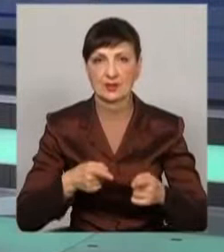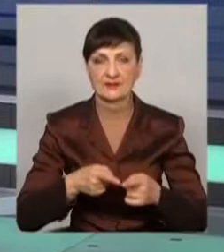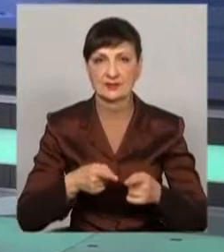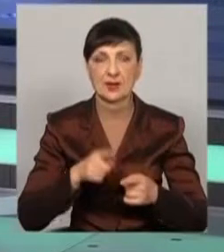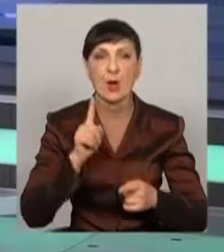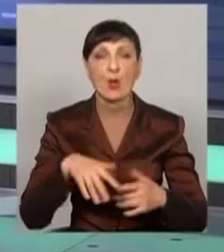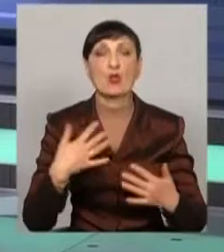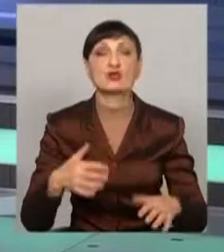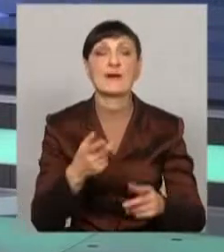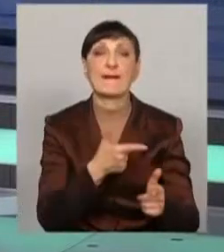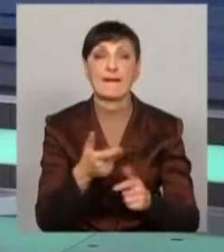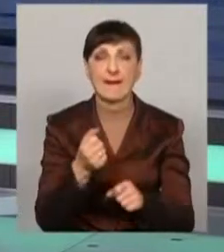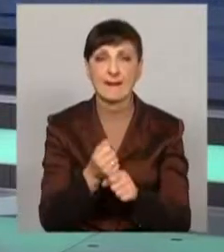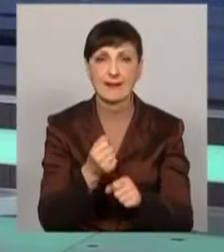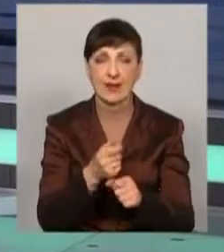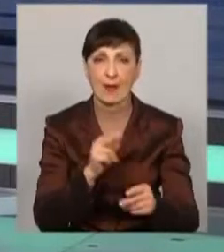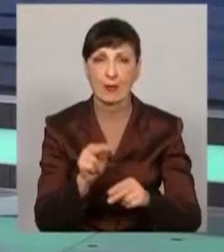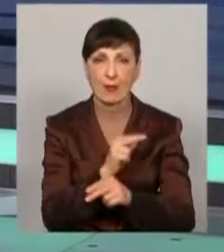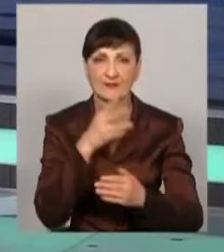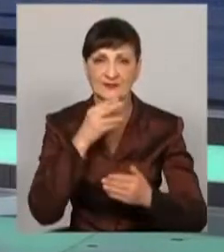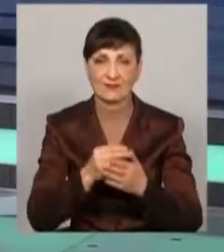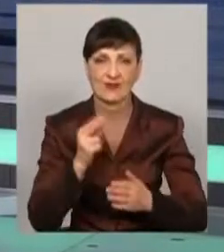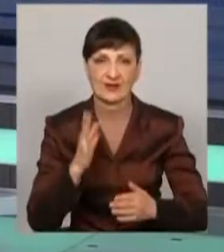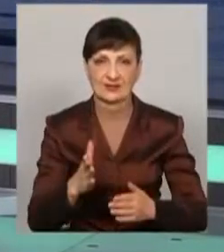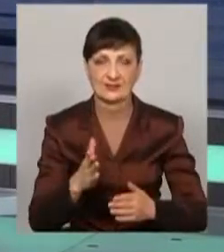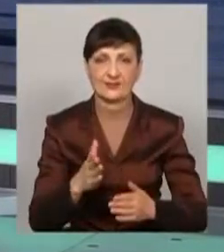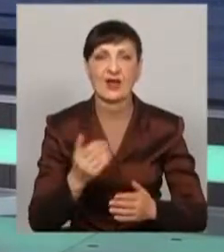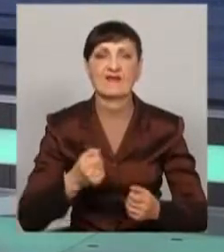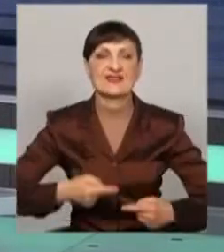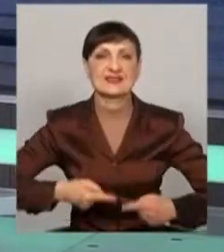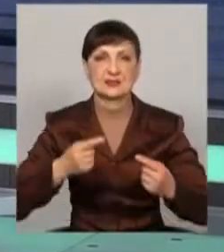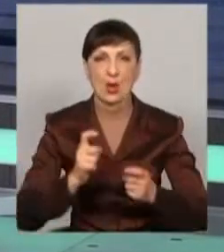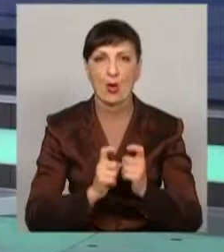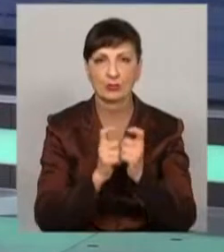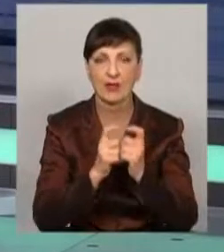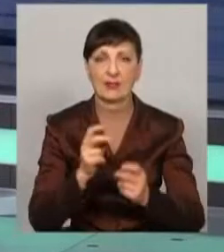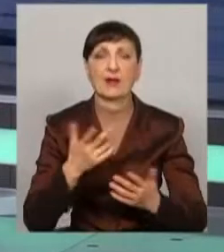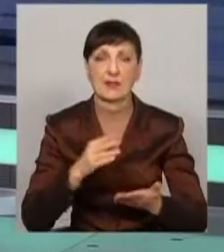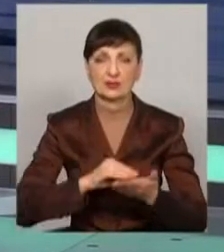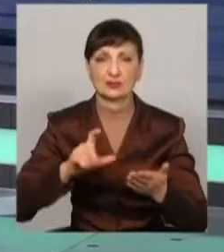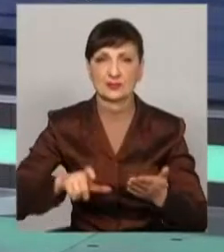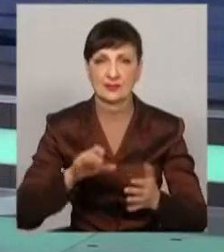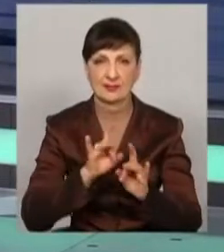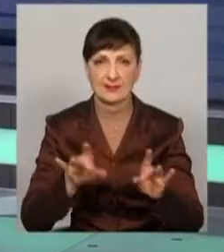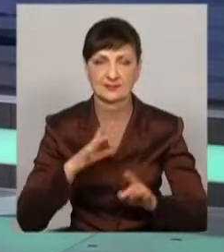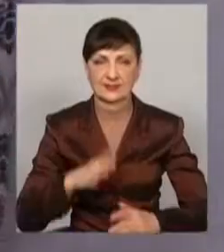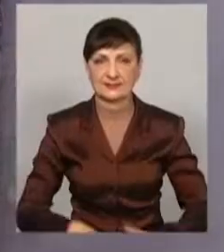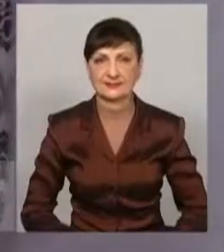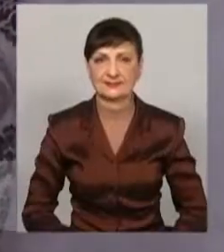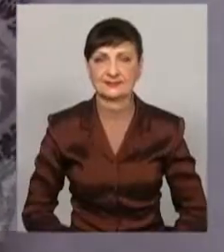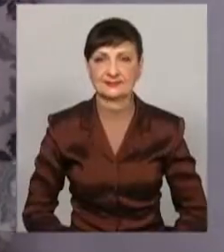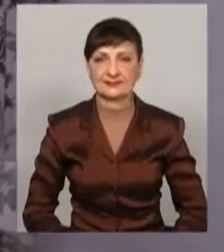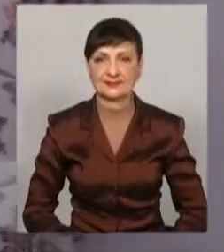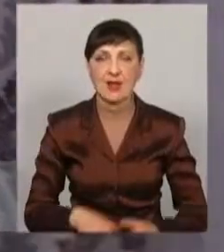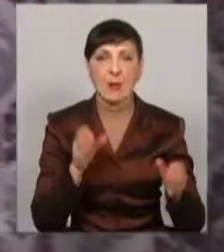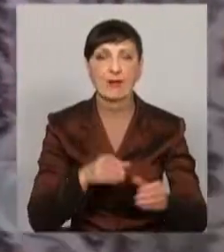уже сделали ремонт в своих новых апартаментах. В жилищном скандале разбиралась Нургуль Алина. Батарея